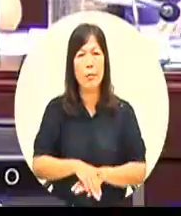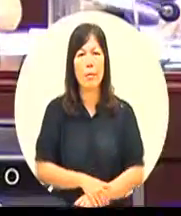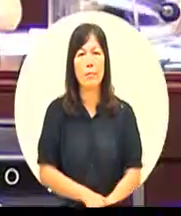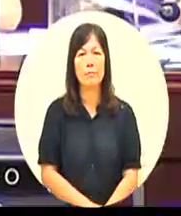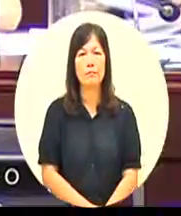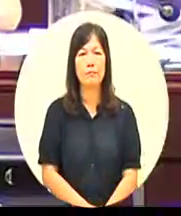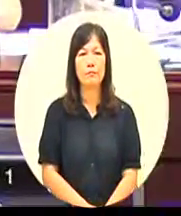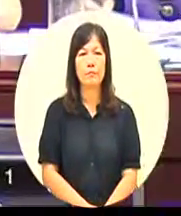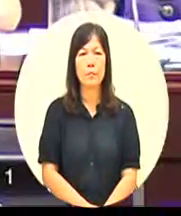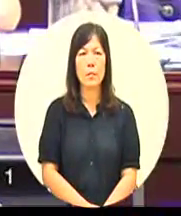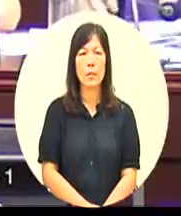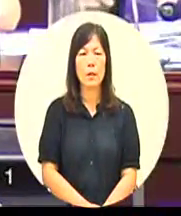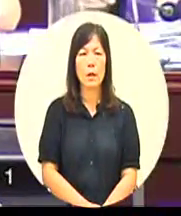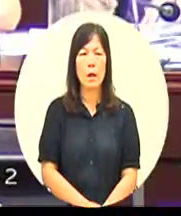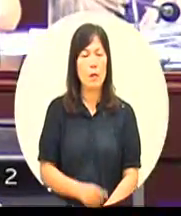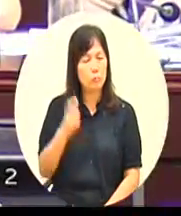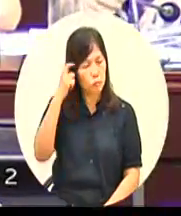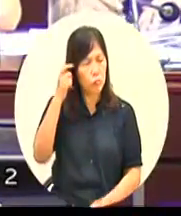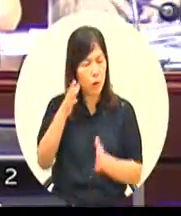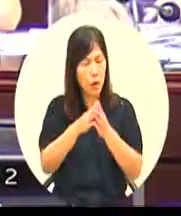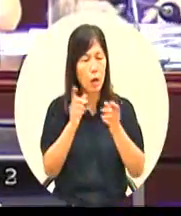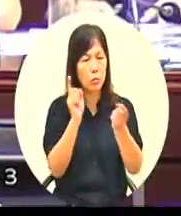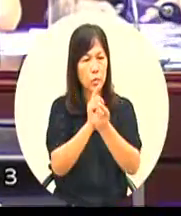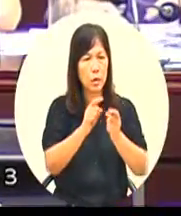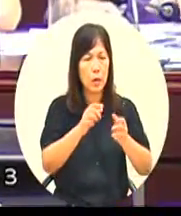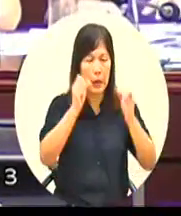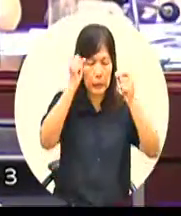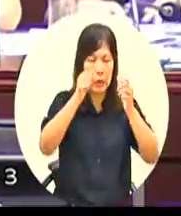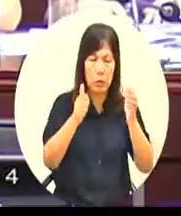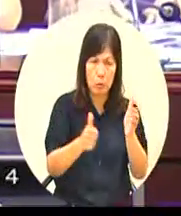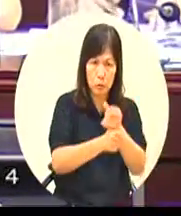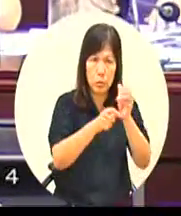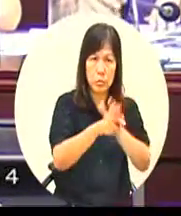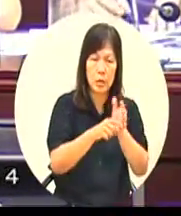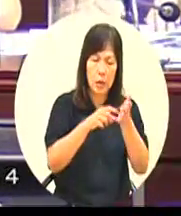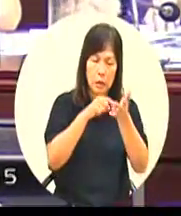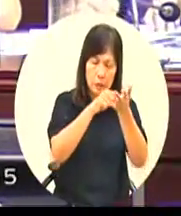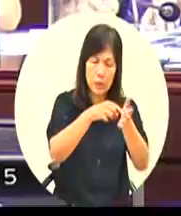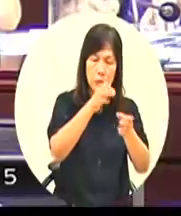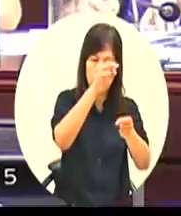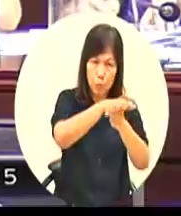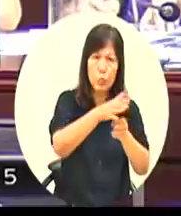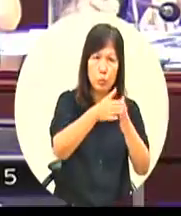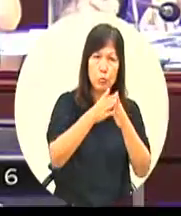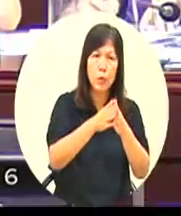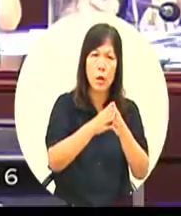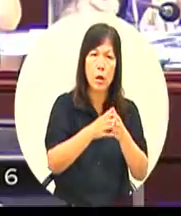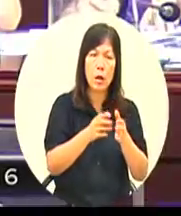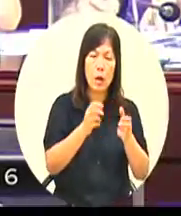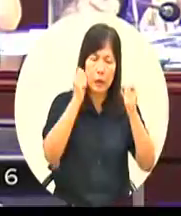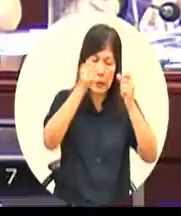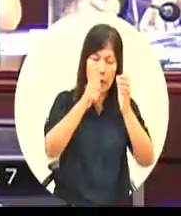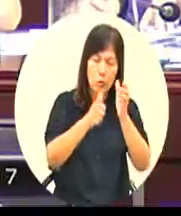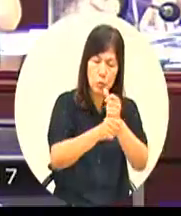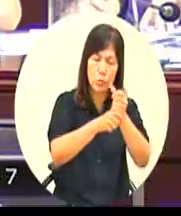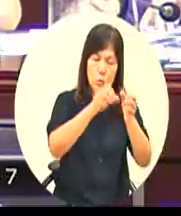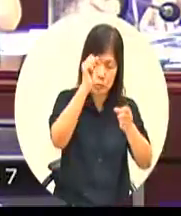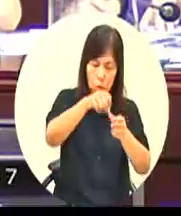要整修，所以我们都是要向体育署提出补助的申请。那体育署如果同意，会